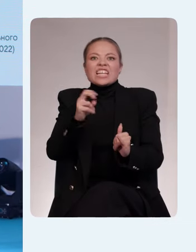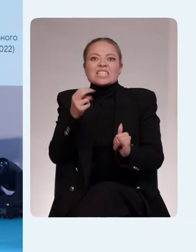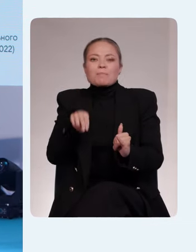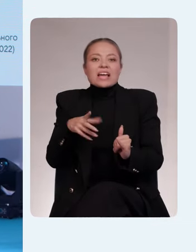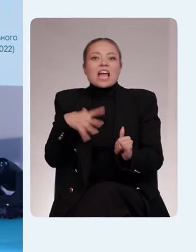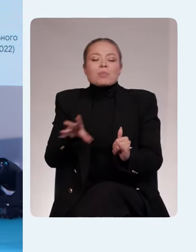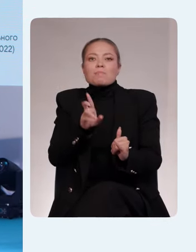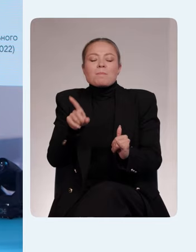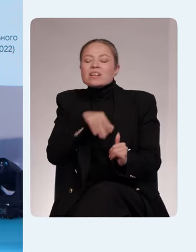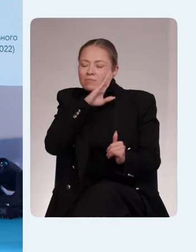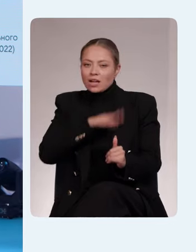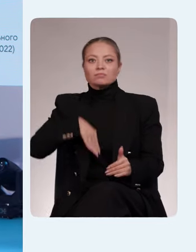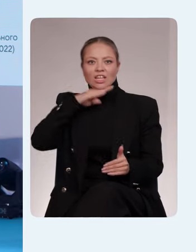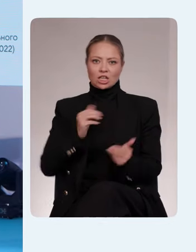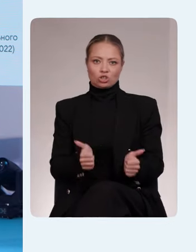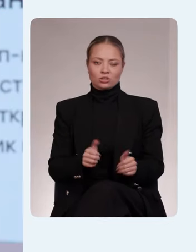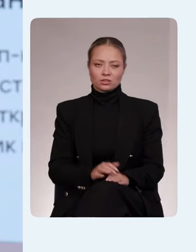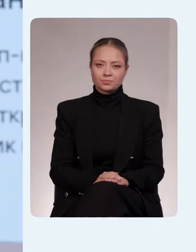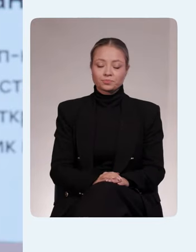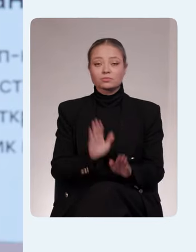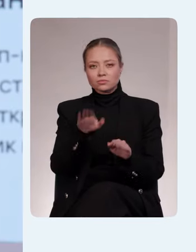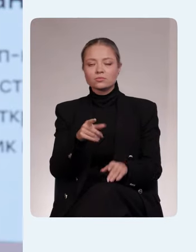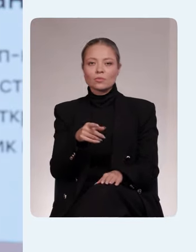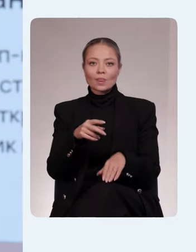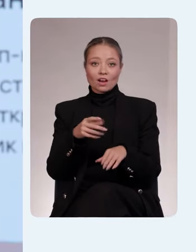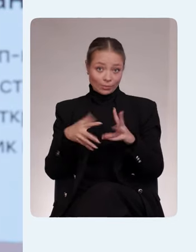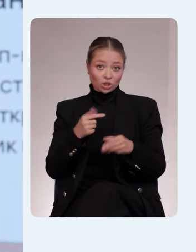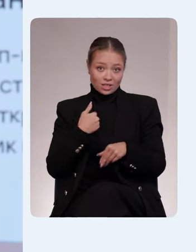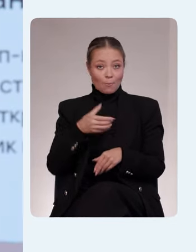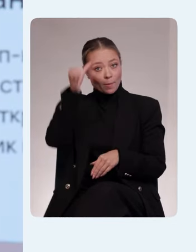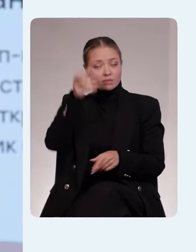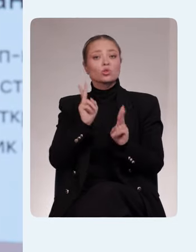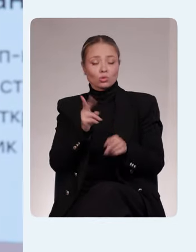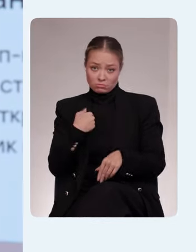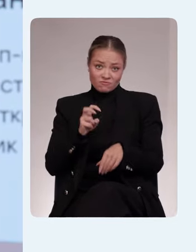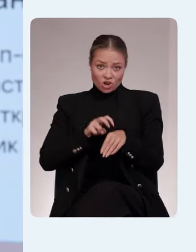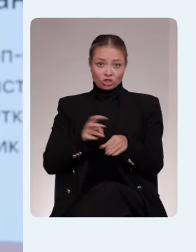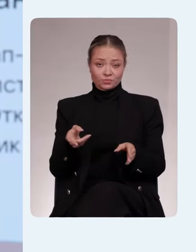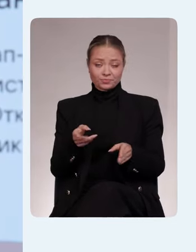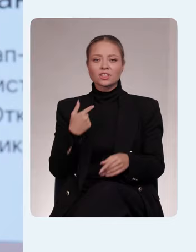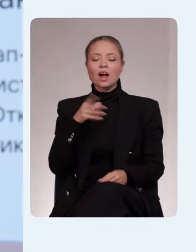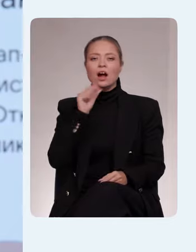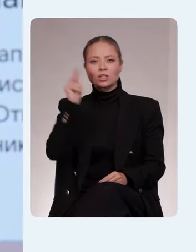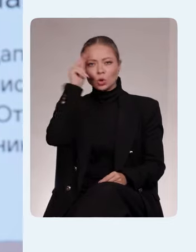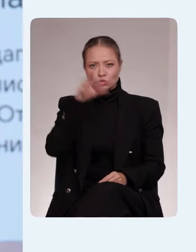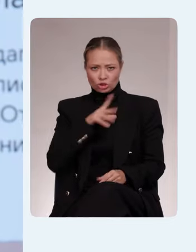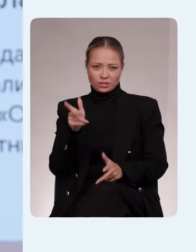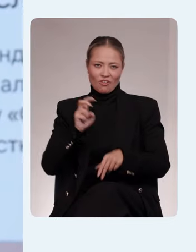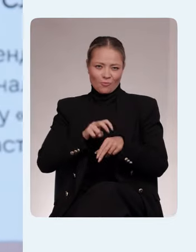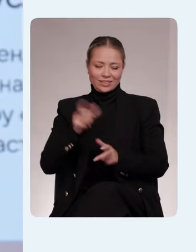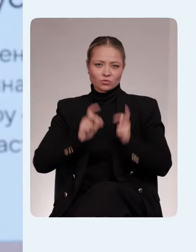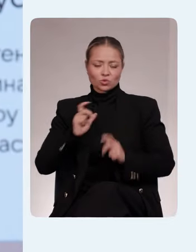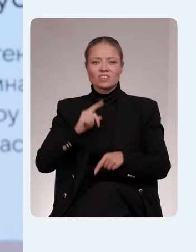Слушайте, я врач по образованию. Да. Я когда учился в медуниверситете,